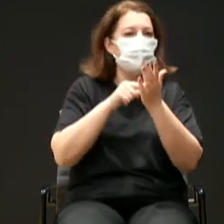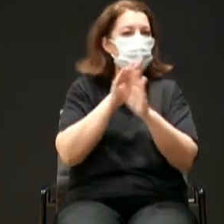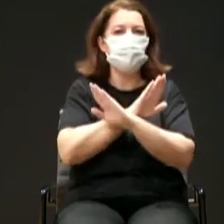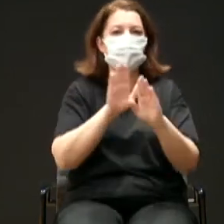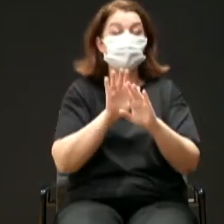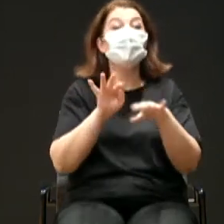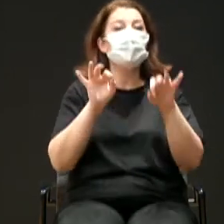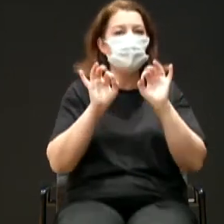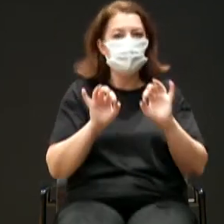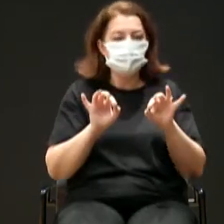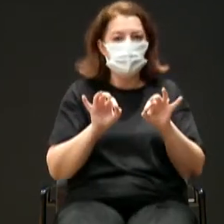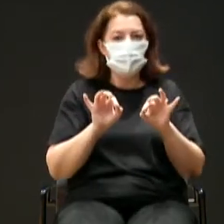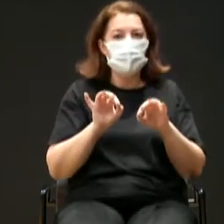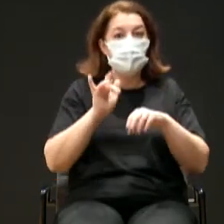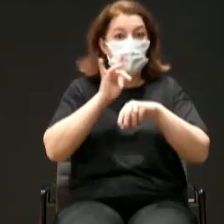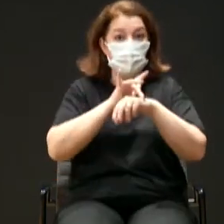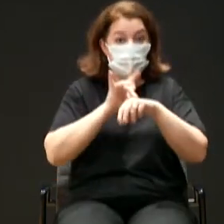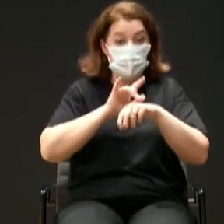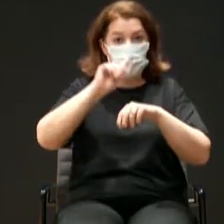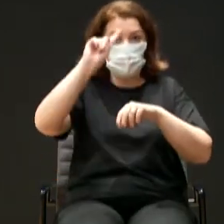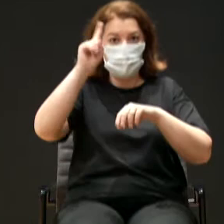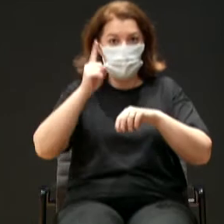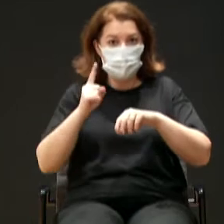Oysa ülkeyi yönetenler